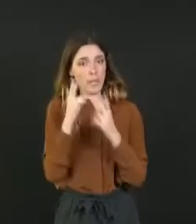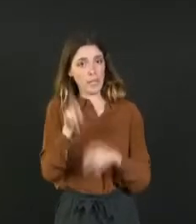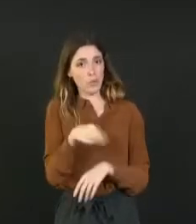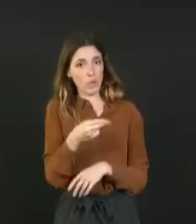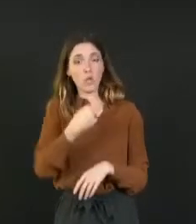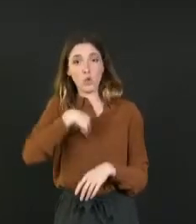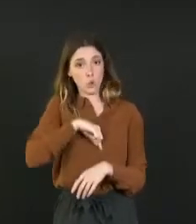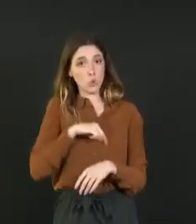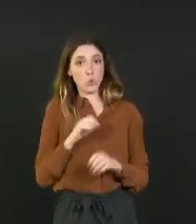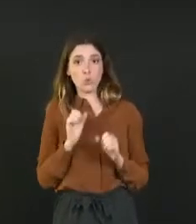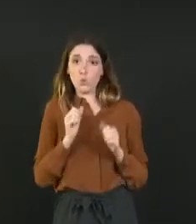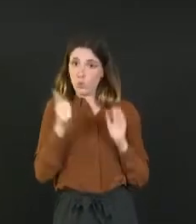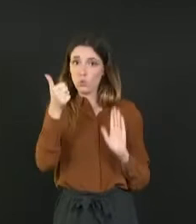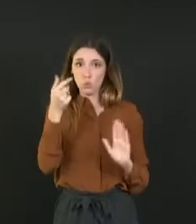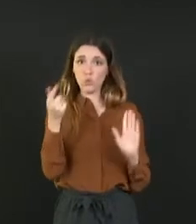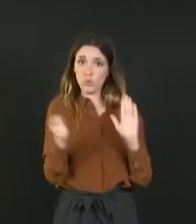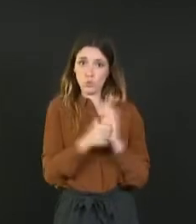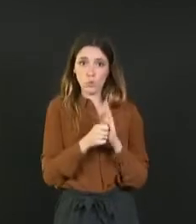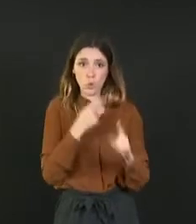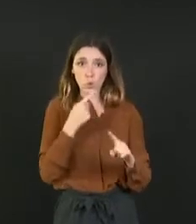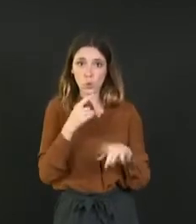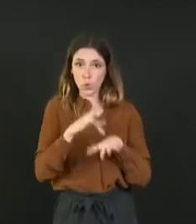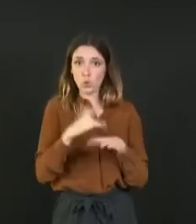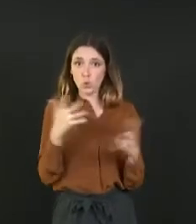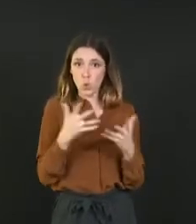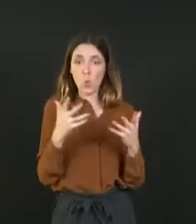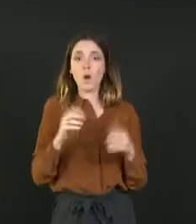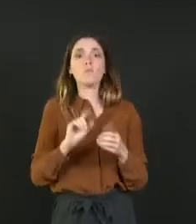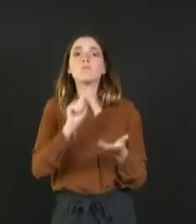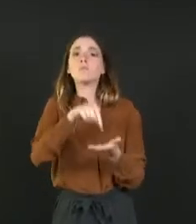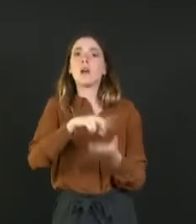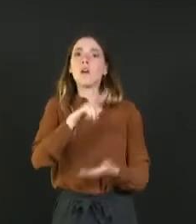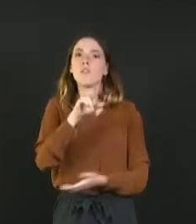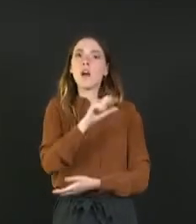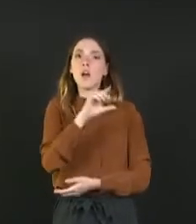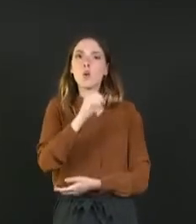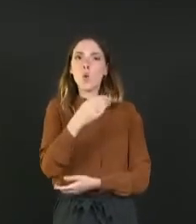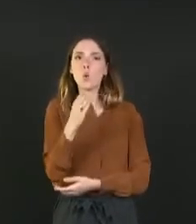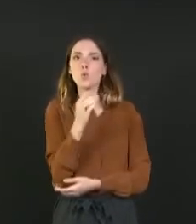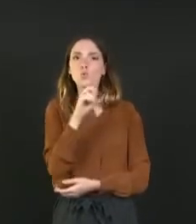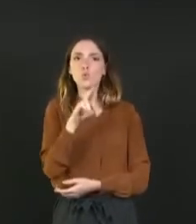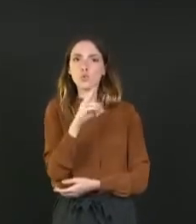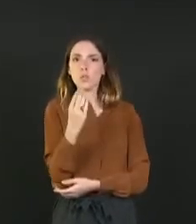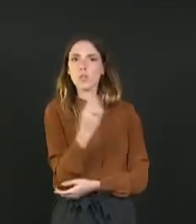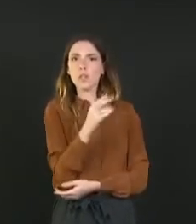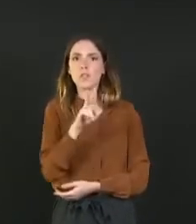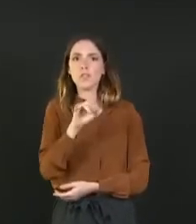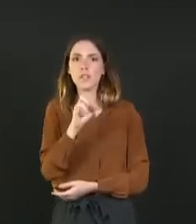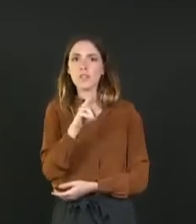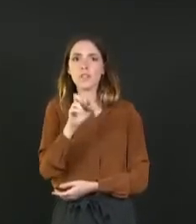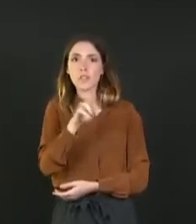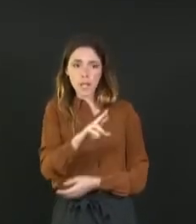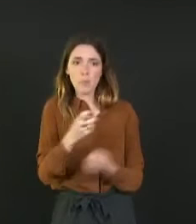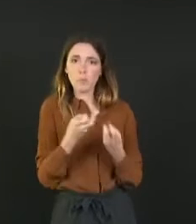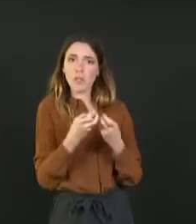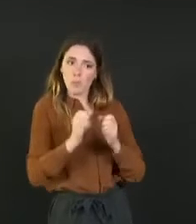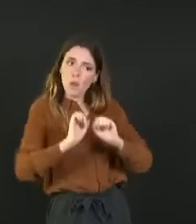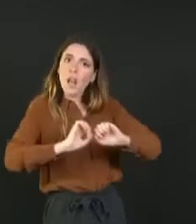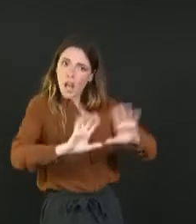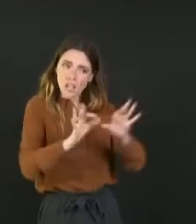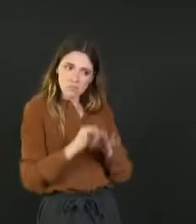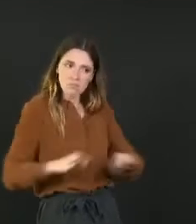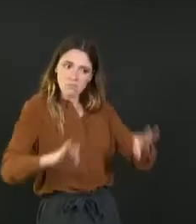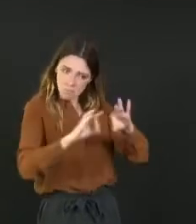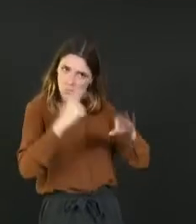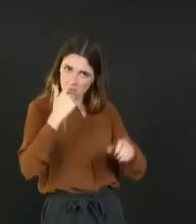on a fait de la libre évolution, par exemple, sur le vallon du Vivier, parce que conceptuellement et au niveau de la nature, il n'y a pas de problème, mais sur